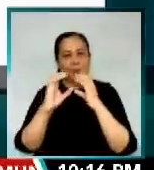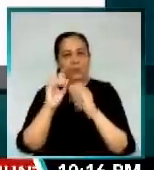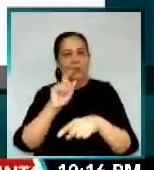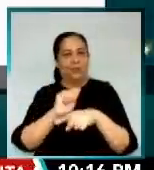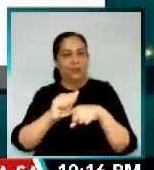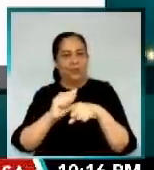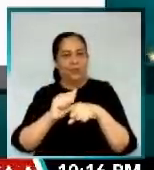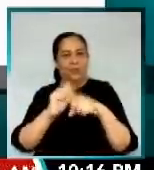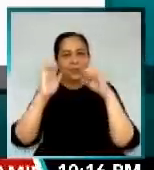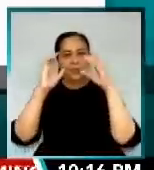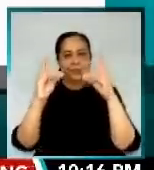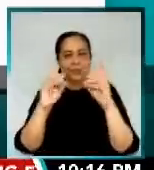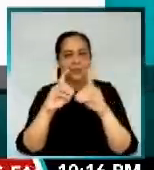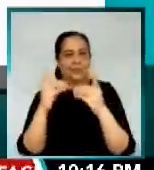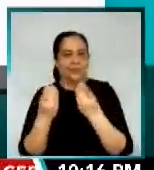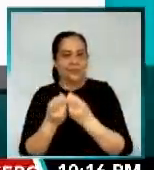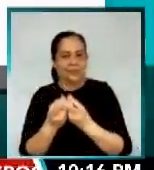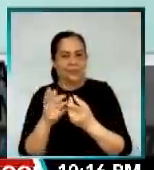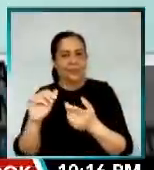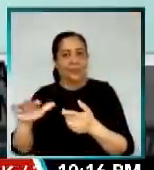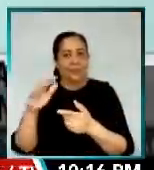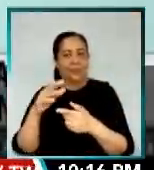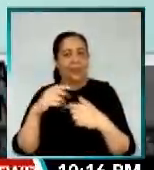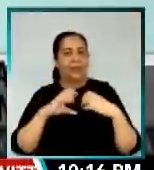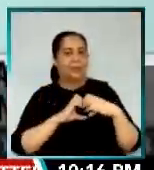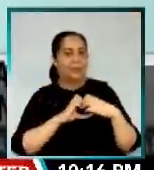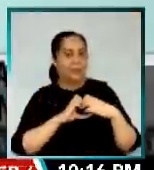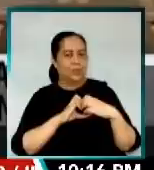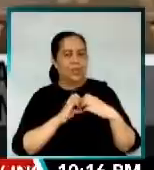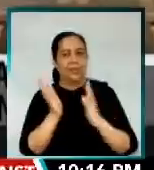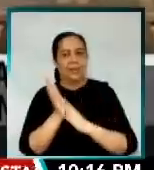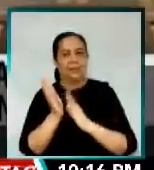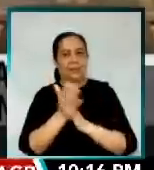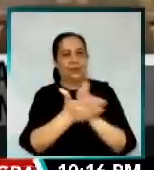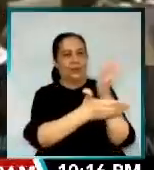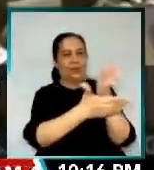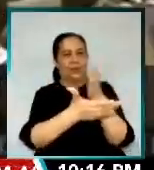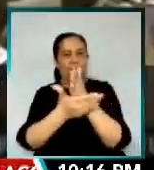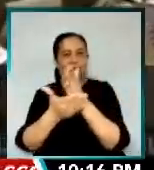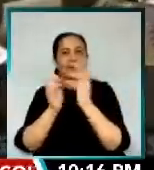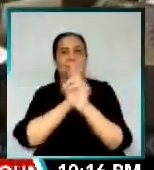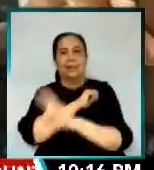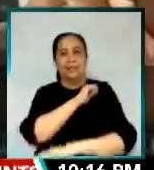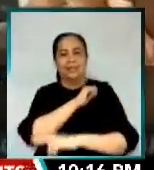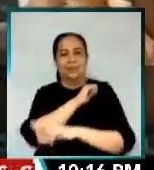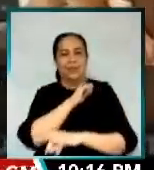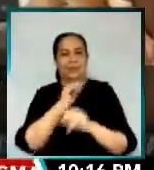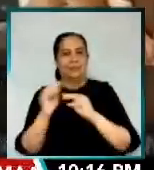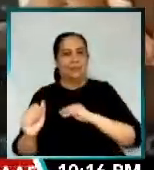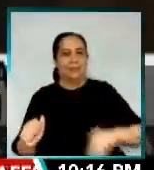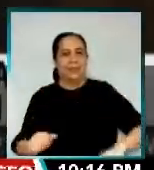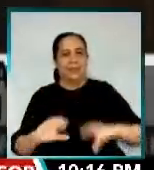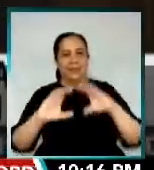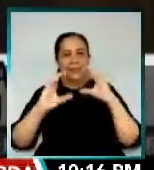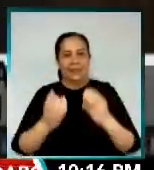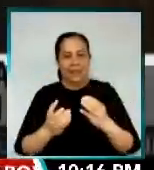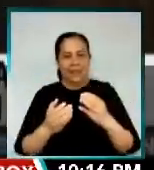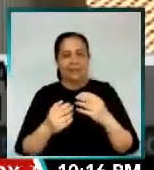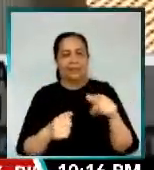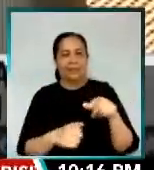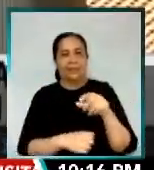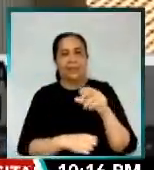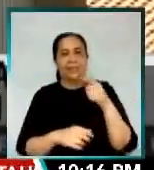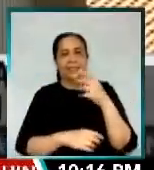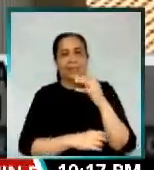Education Division ang Kapuso Campus Tour, the Regional Masterclass Series ng GMA-RTV.